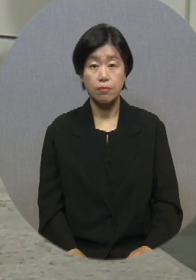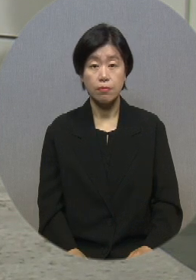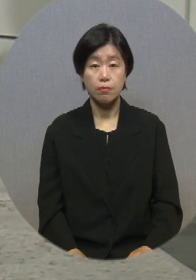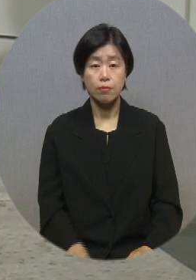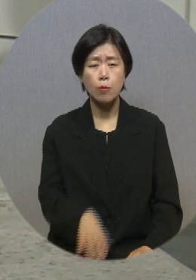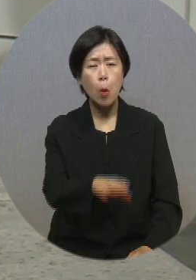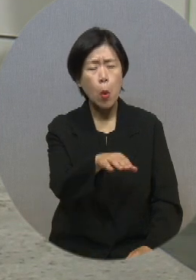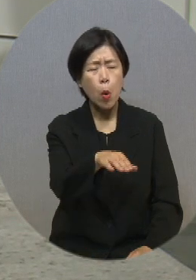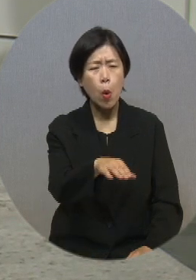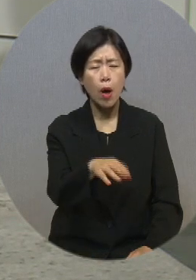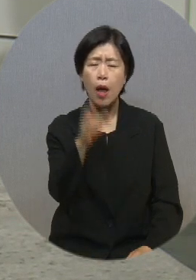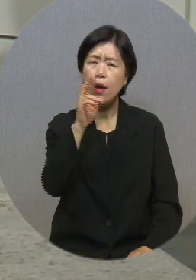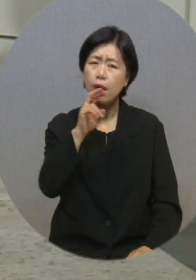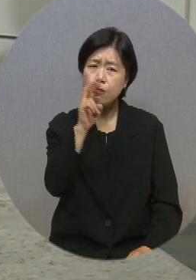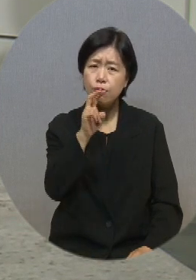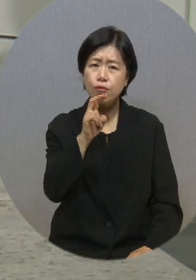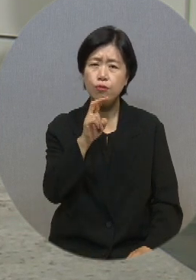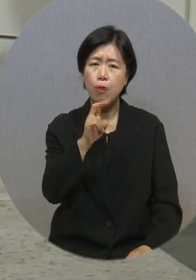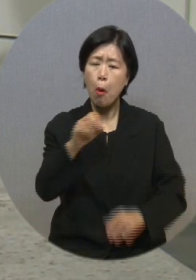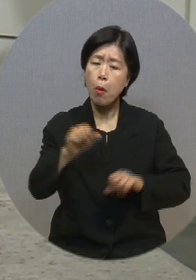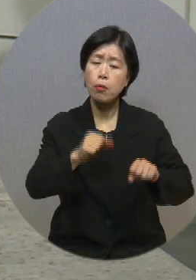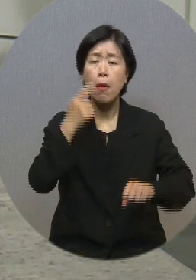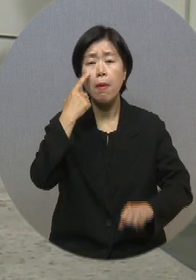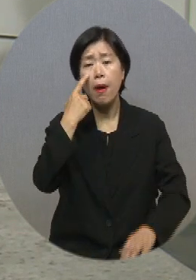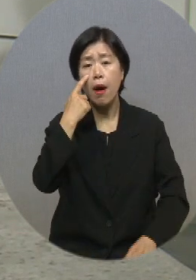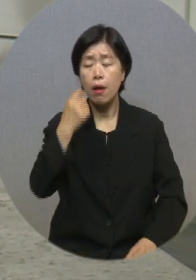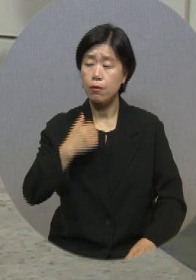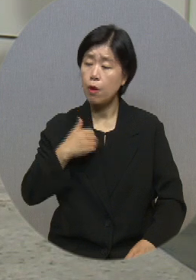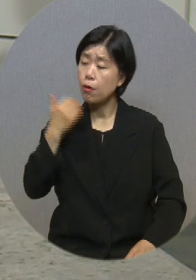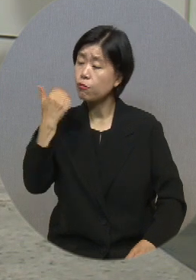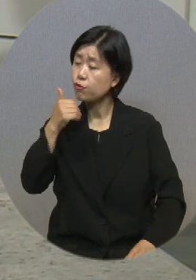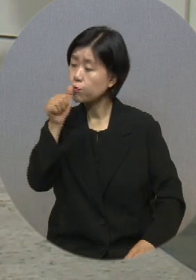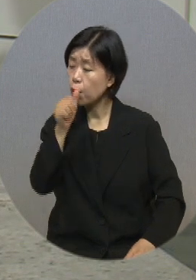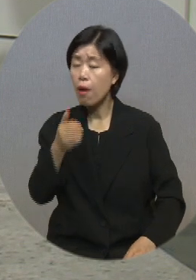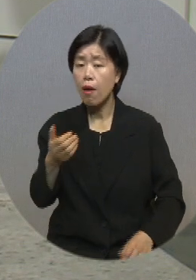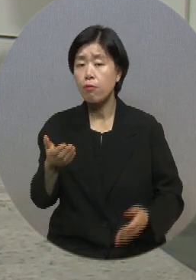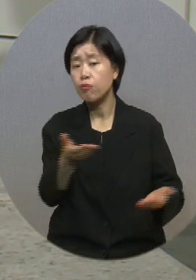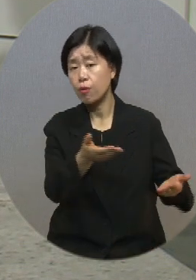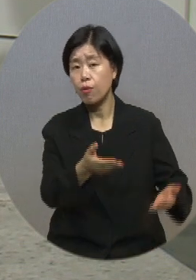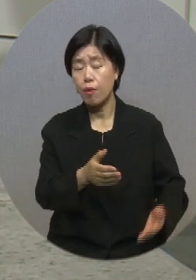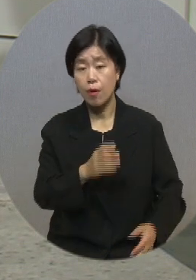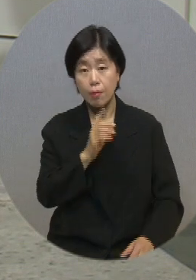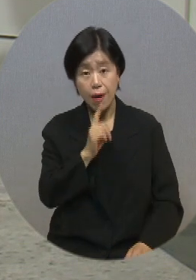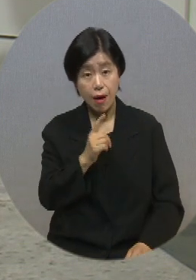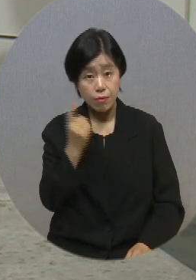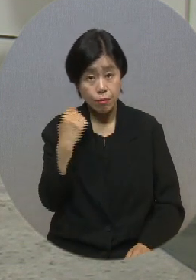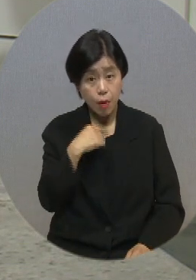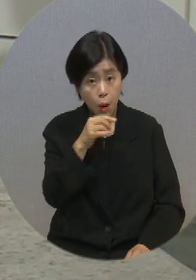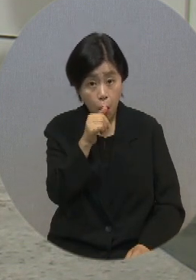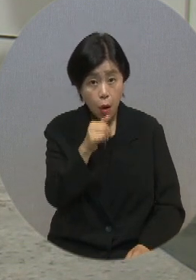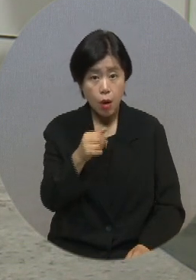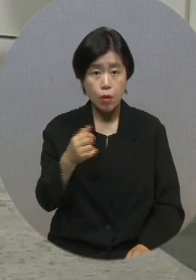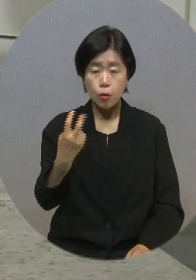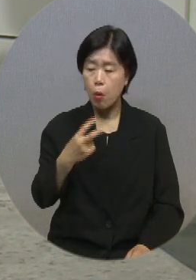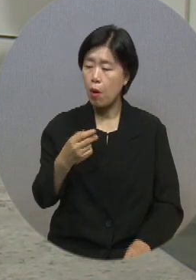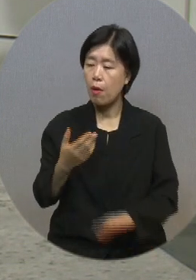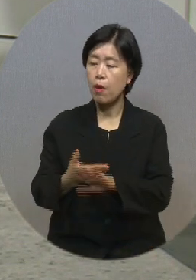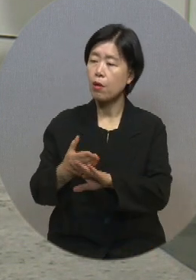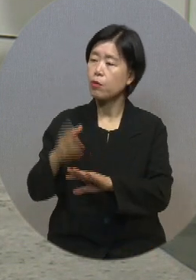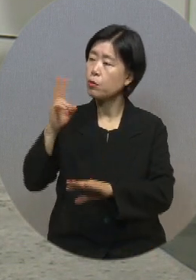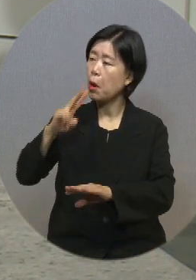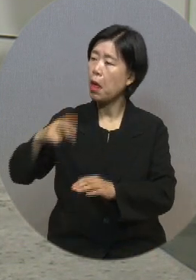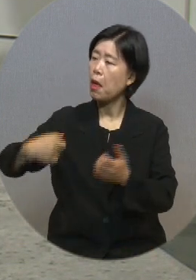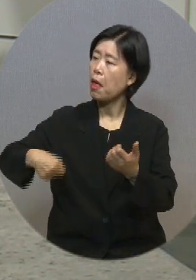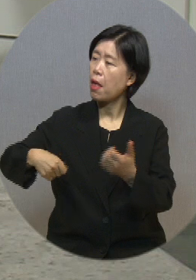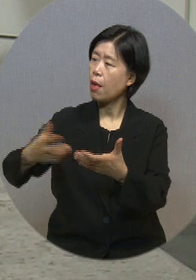되라, 내가 좀 누굴 소개해 주겠다. 이런 작곡가가 있다 또는 네. 뭐 이렇게 어디 좀 밴드가 잘하는 있는데 거기서 한번